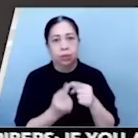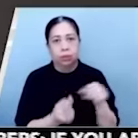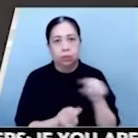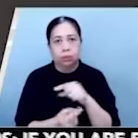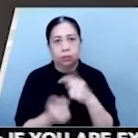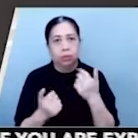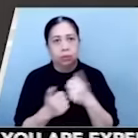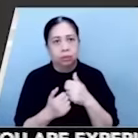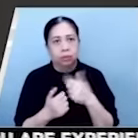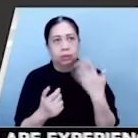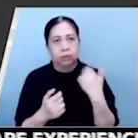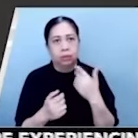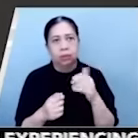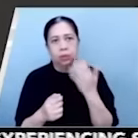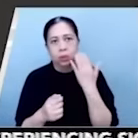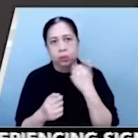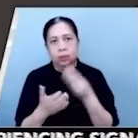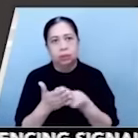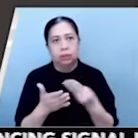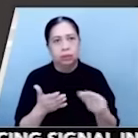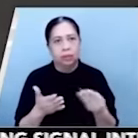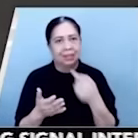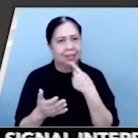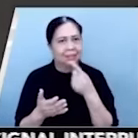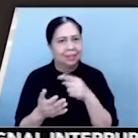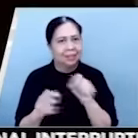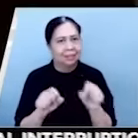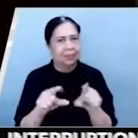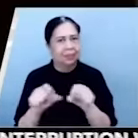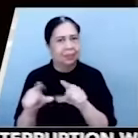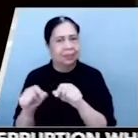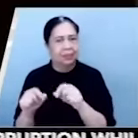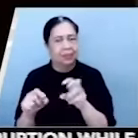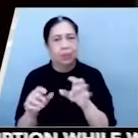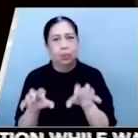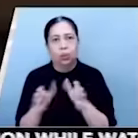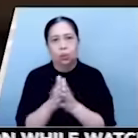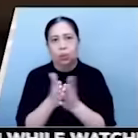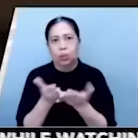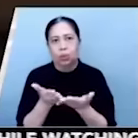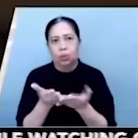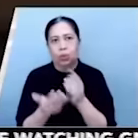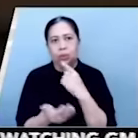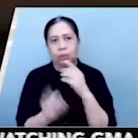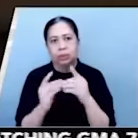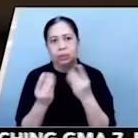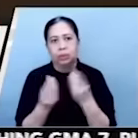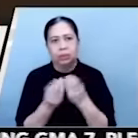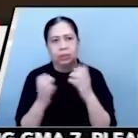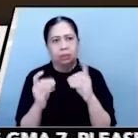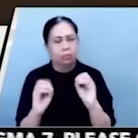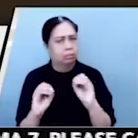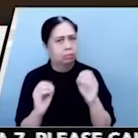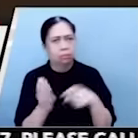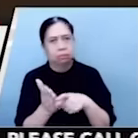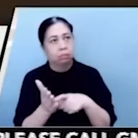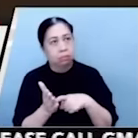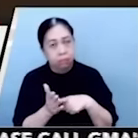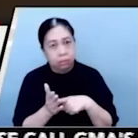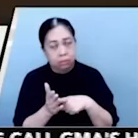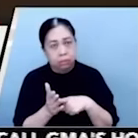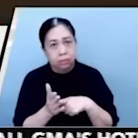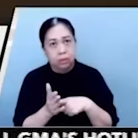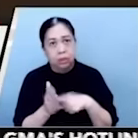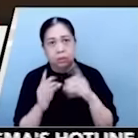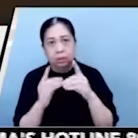ng kakulangan sa materials ang sinasabing pagbebenta ng mga workbooks. Sagot ng DepEd. Wala pong nire-require ang kagawaran